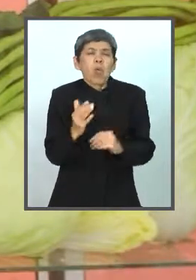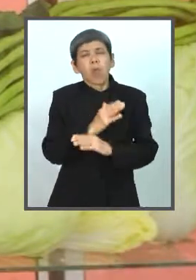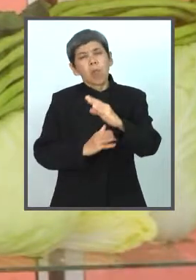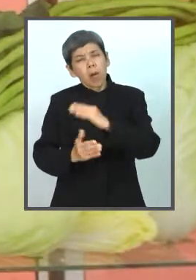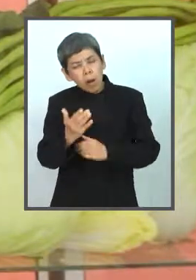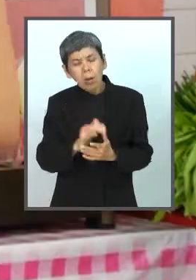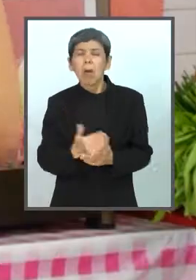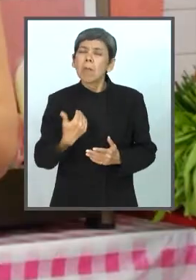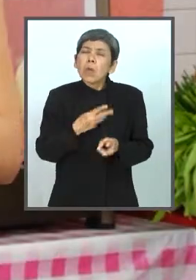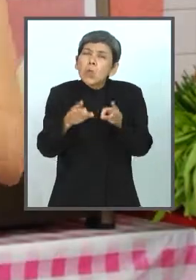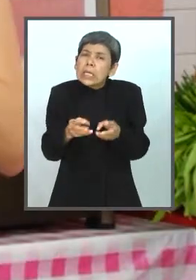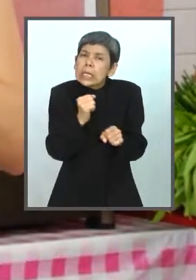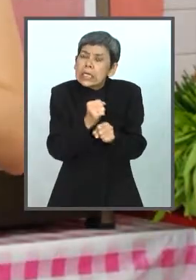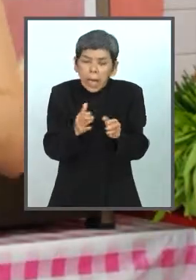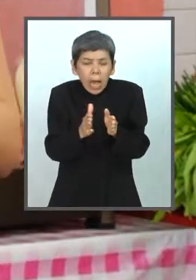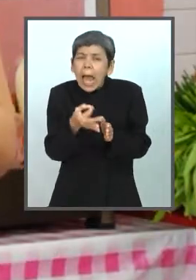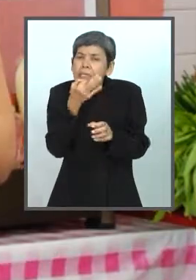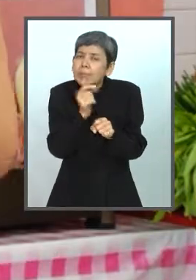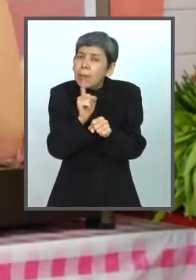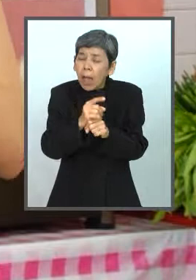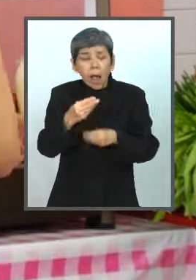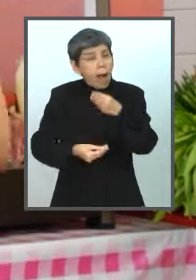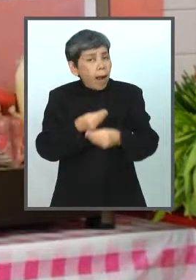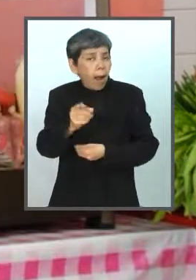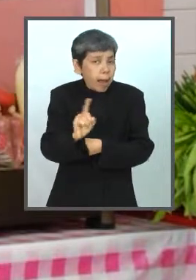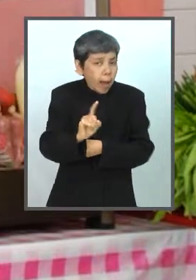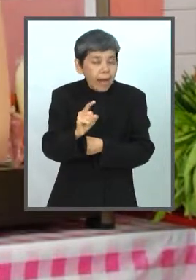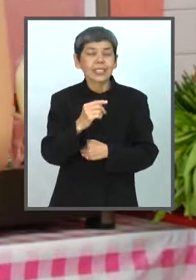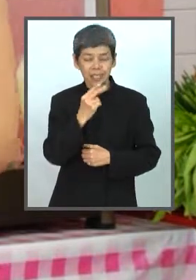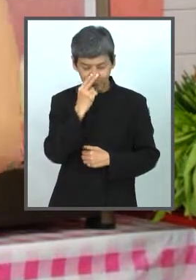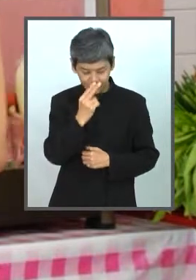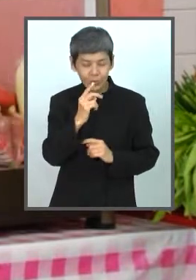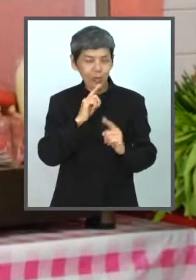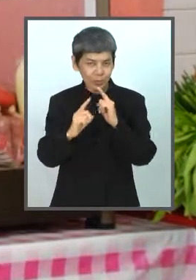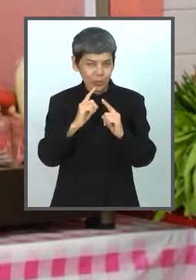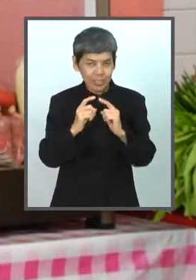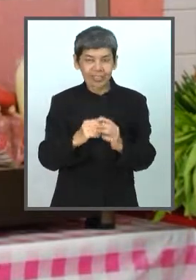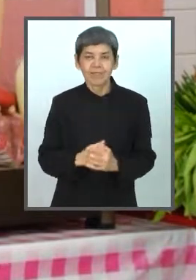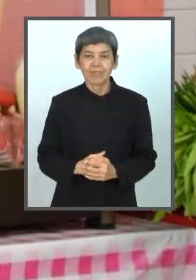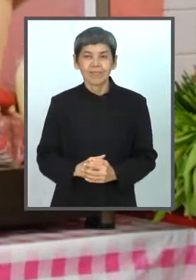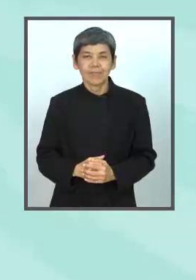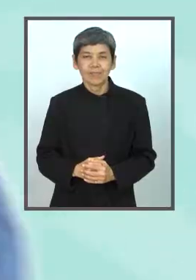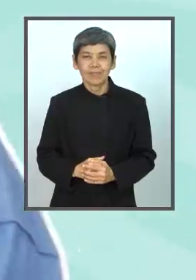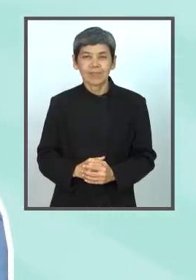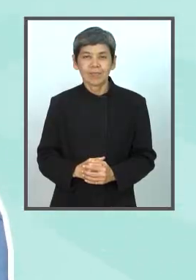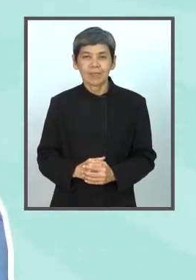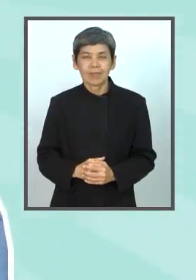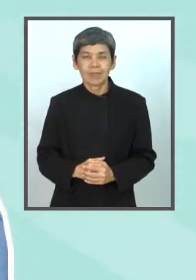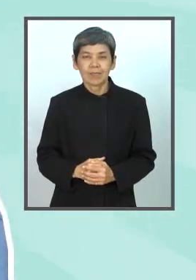ที่พิการค่ะเขาจะมีเคล็ดลับในการประกอบอาชีพขายอาหารตามสั่งยังไงเดี๋ยวเรามาพูดคุยกับเขากันเลยค่ะ